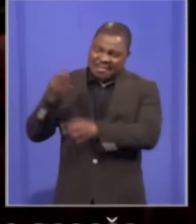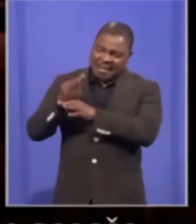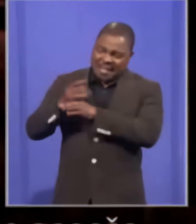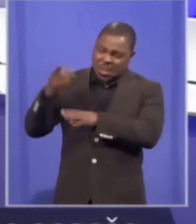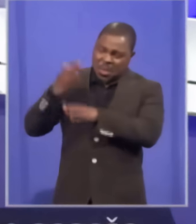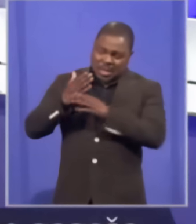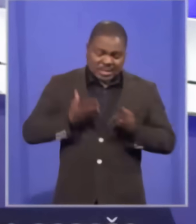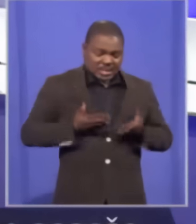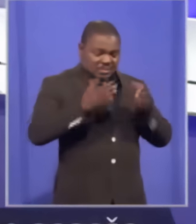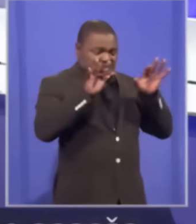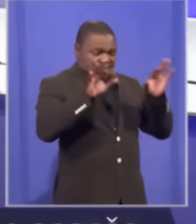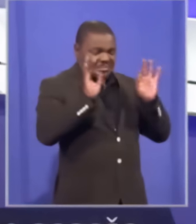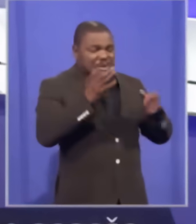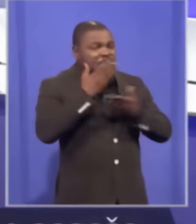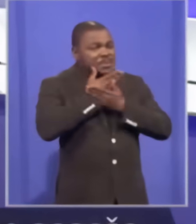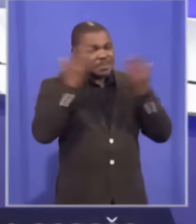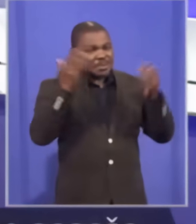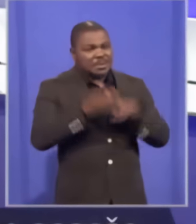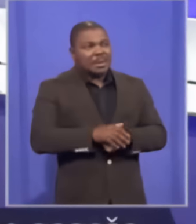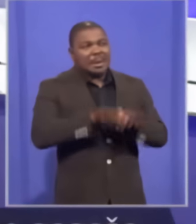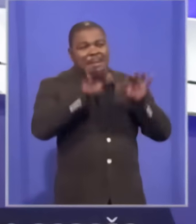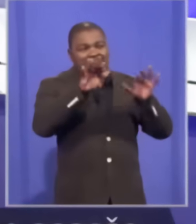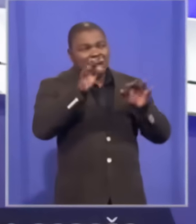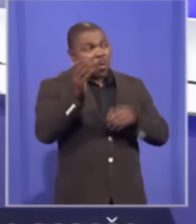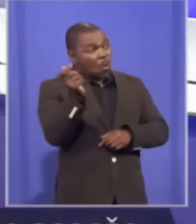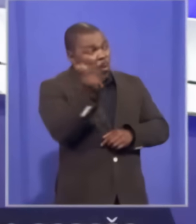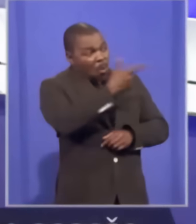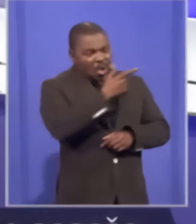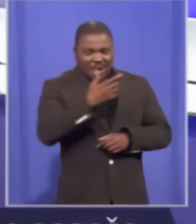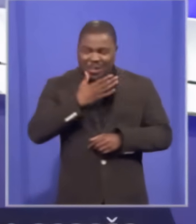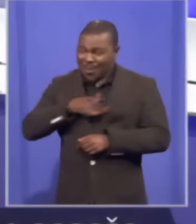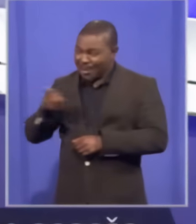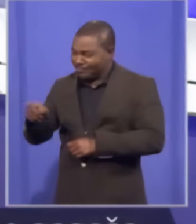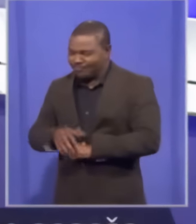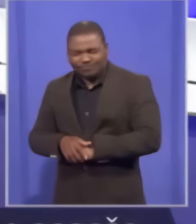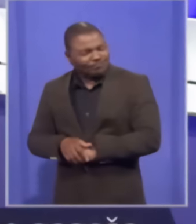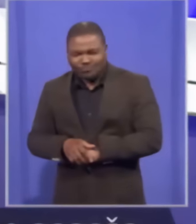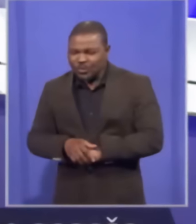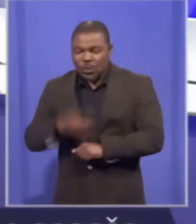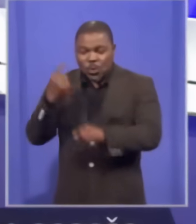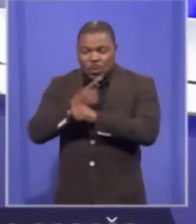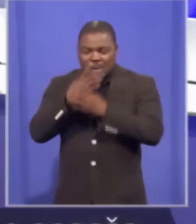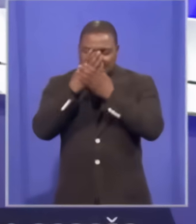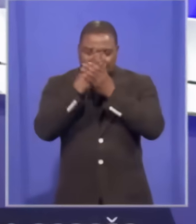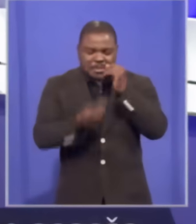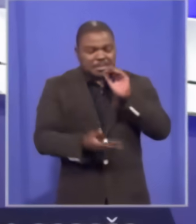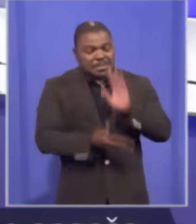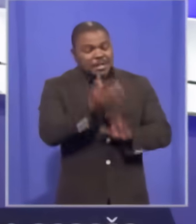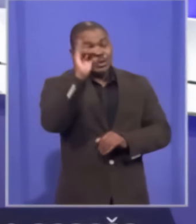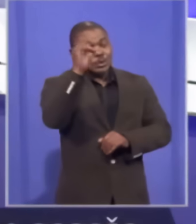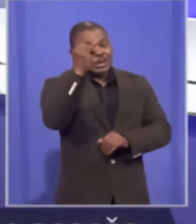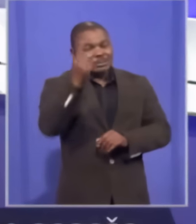šomele setšhaba gabotse ka moka batho ba sa monyaka le mo gae mo ke ka fao a phela wa le magoe